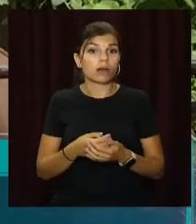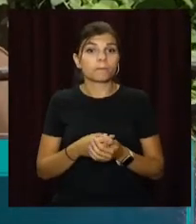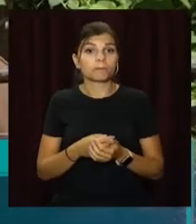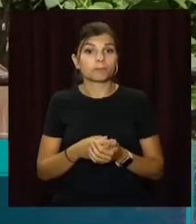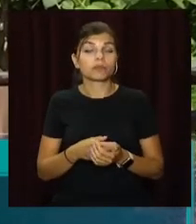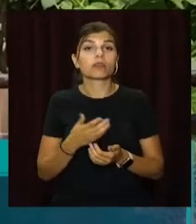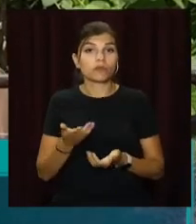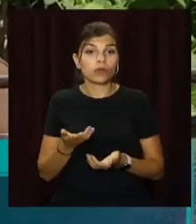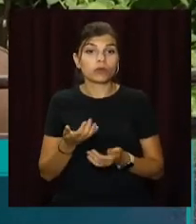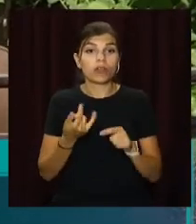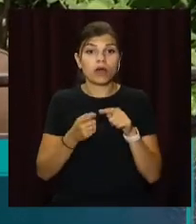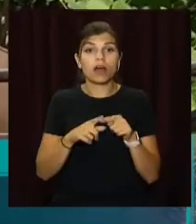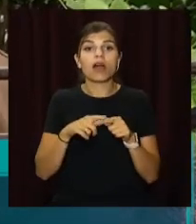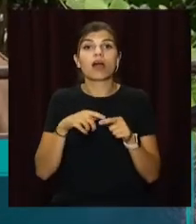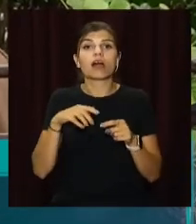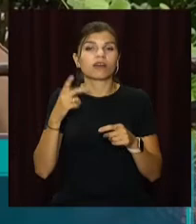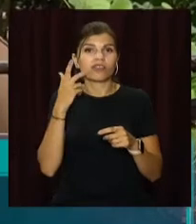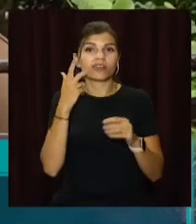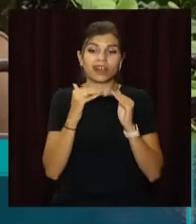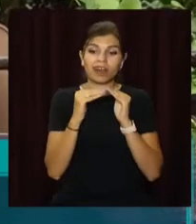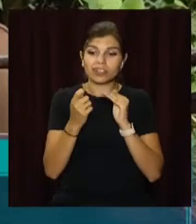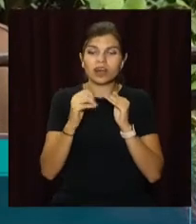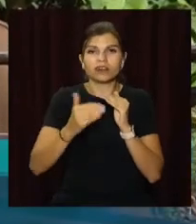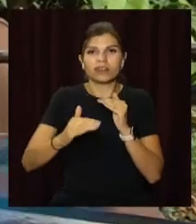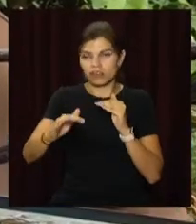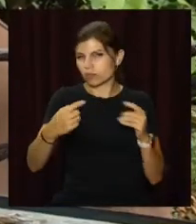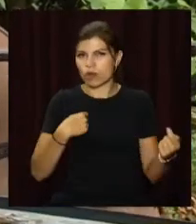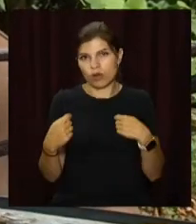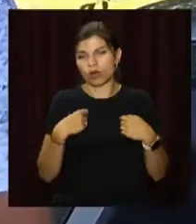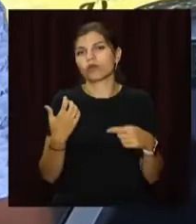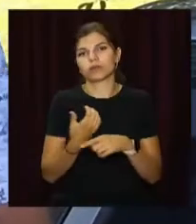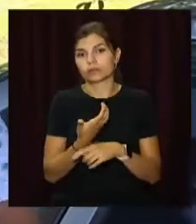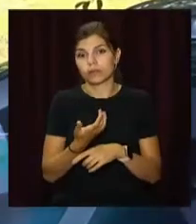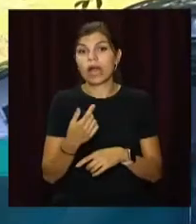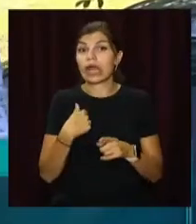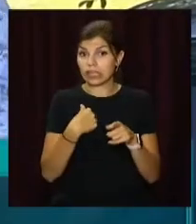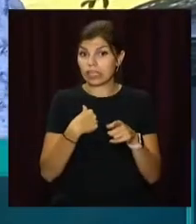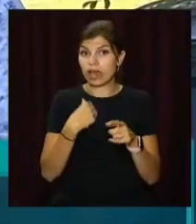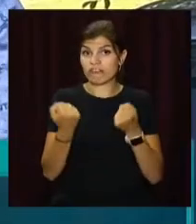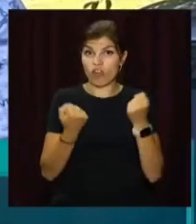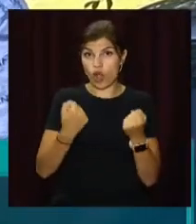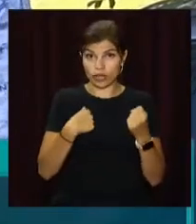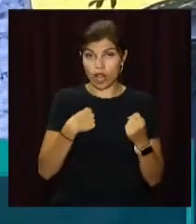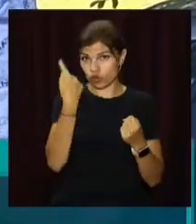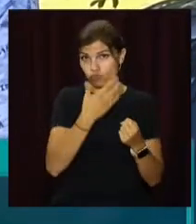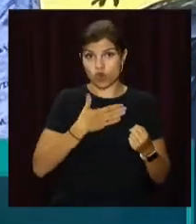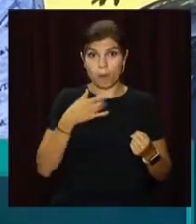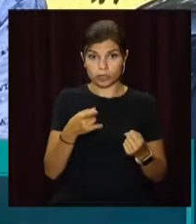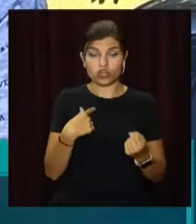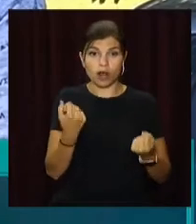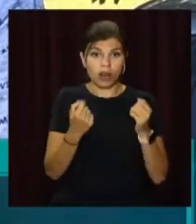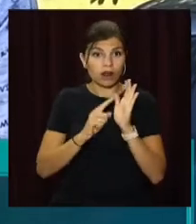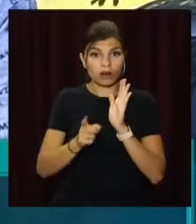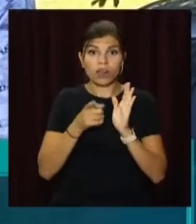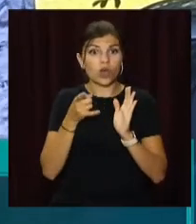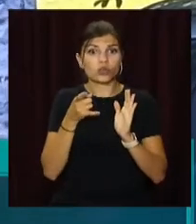еще, терпимый. А дальше опять тоже до самого города, никуда не годно. Їздив я водій сам, і дороги не